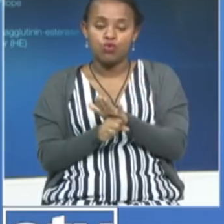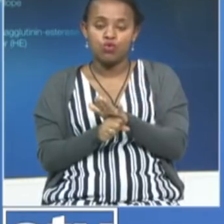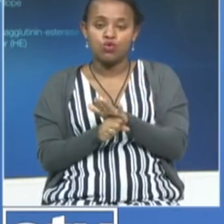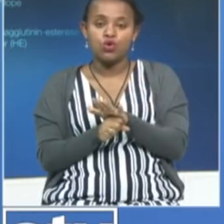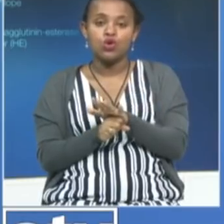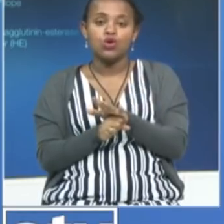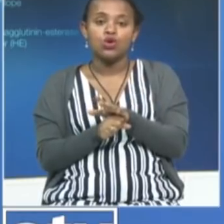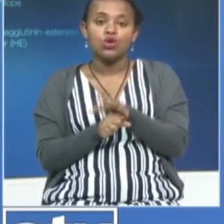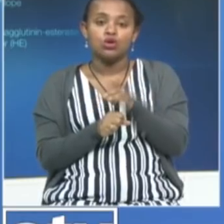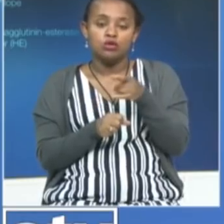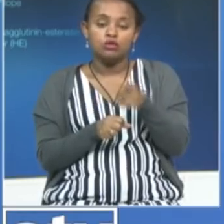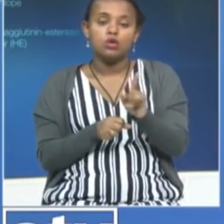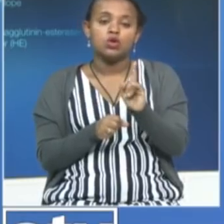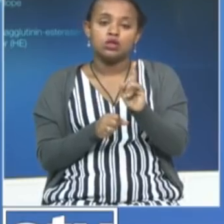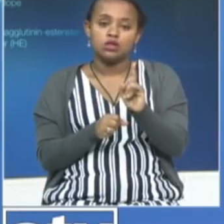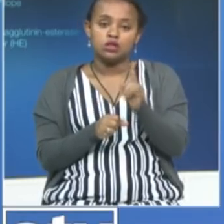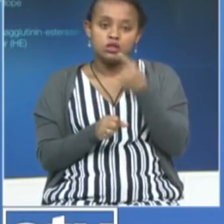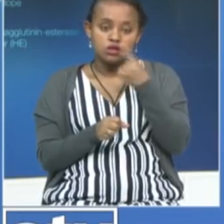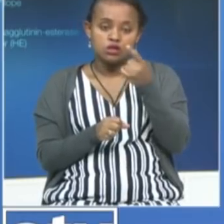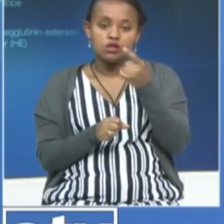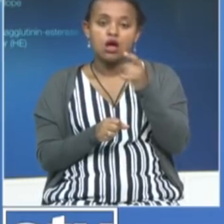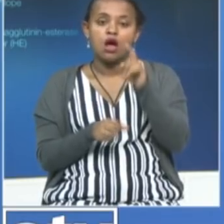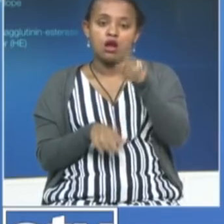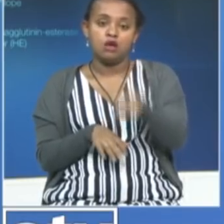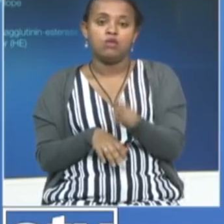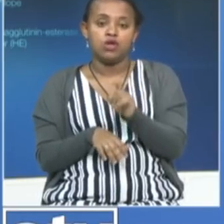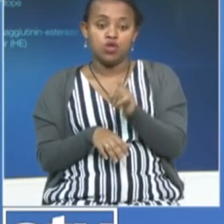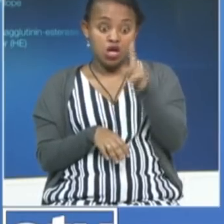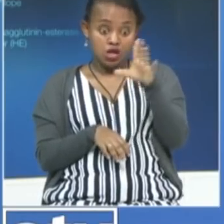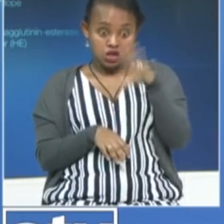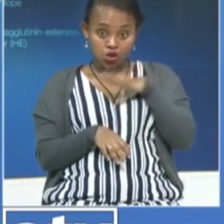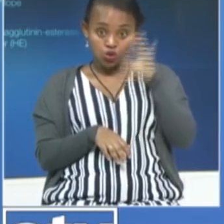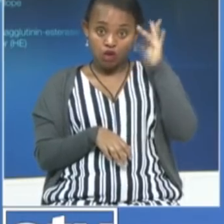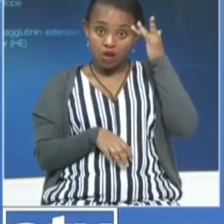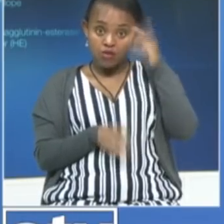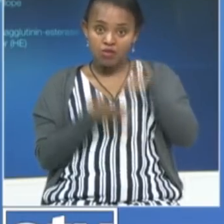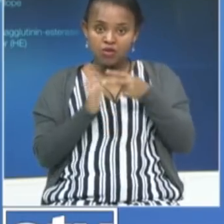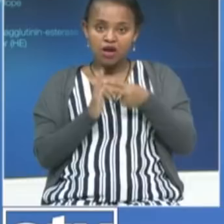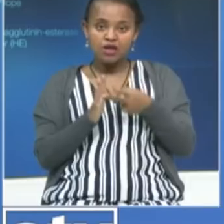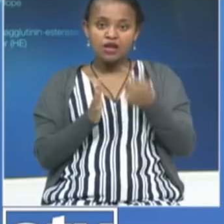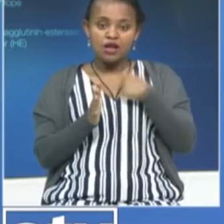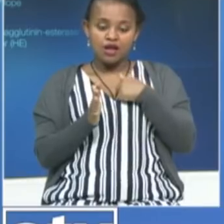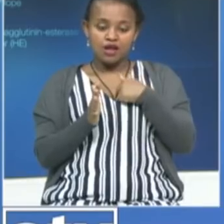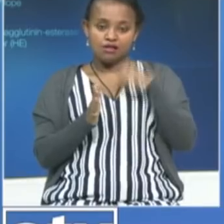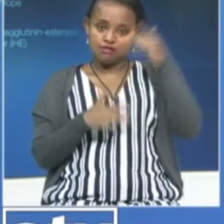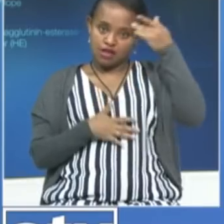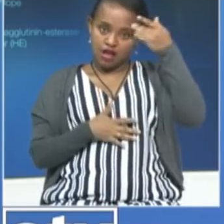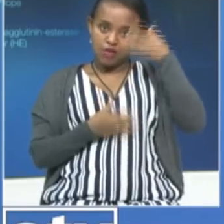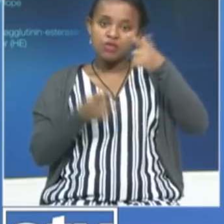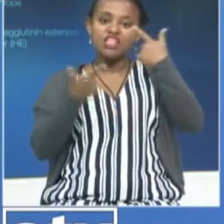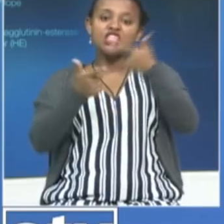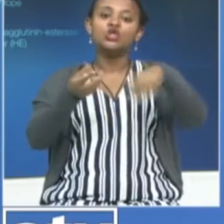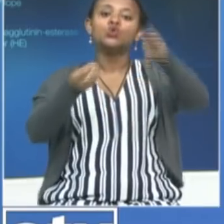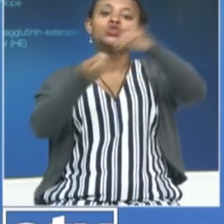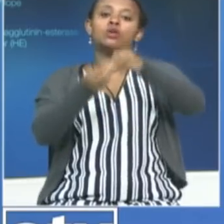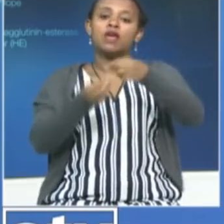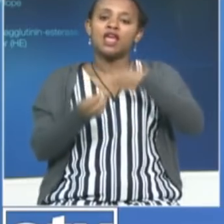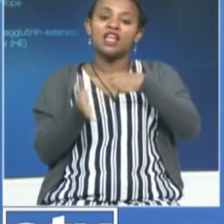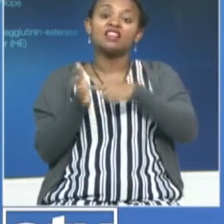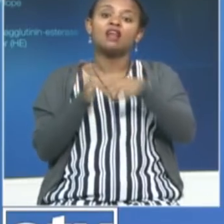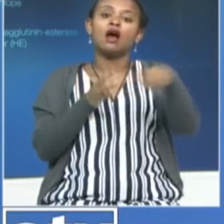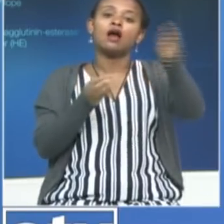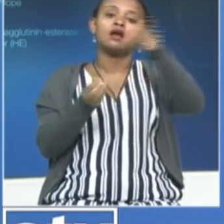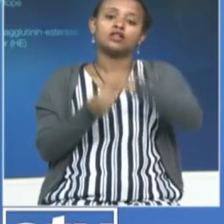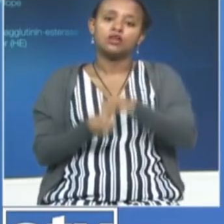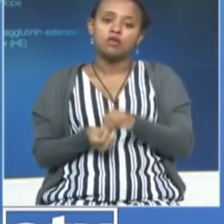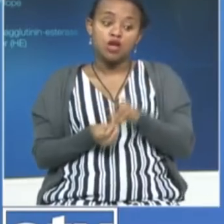መገሰጽ አለባቸው። ምክንያቱም አንድ ሰው ታመመ ማለት እድሉን እኔ የመታመም እድልን ይጨምራል፣ የኔን ተጋላጭነት